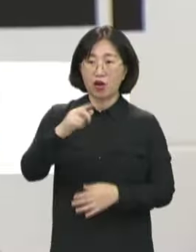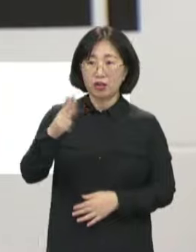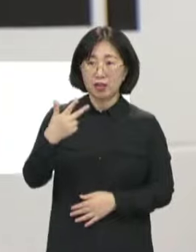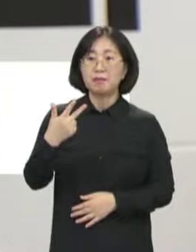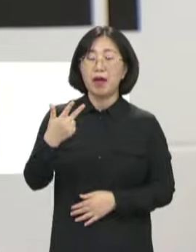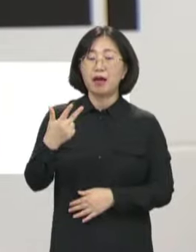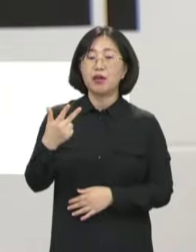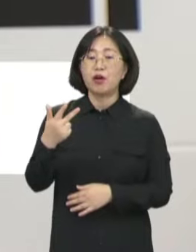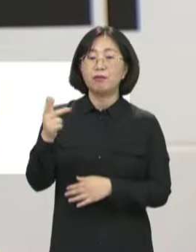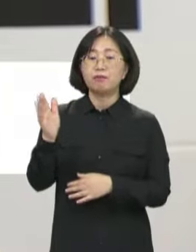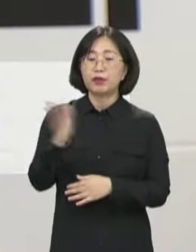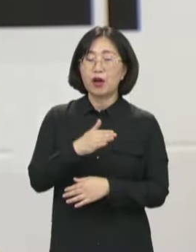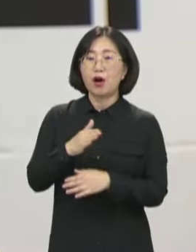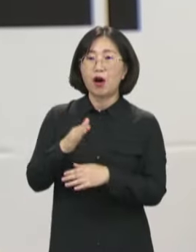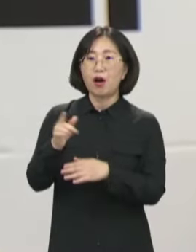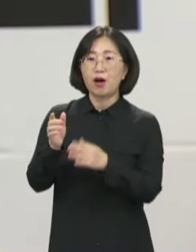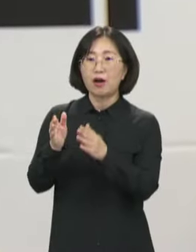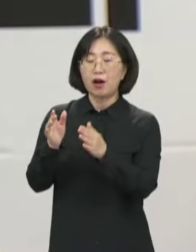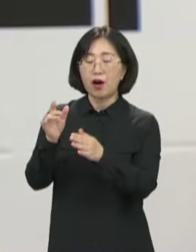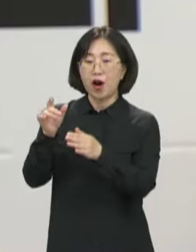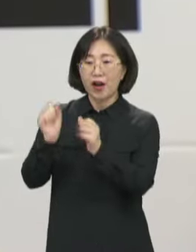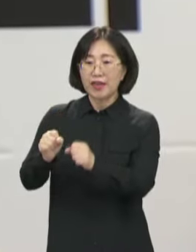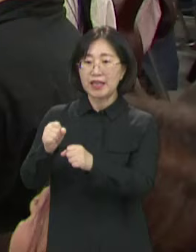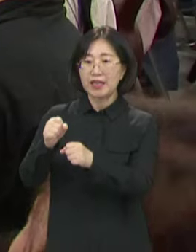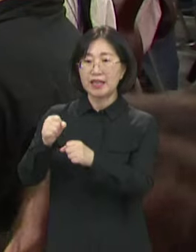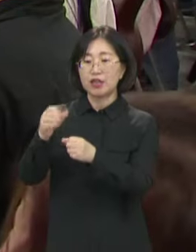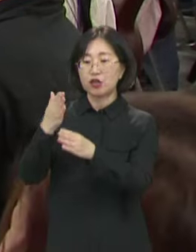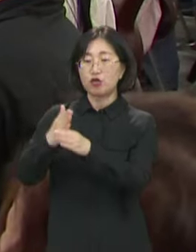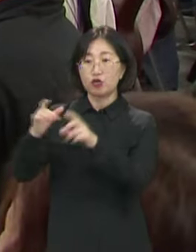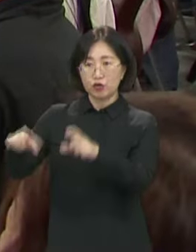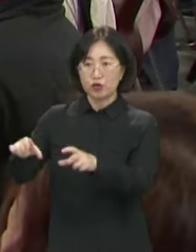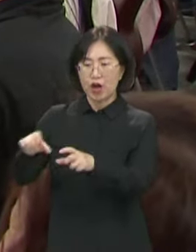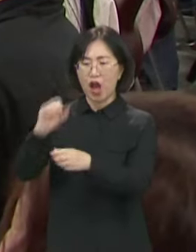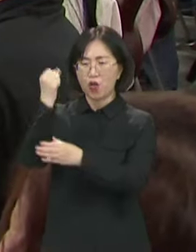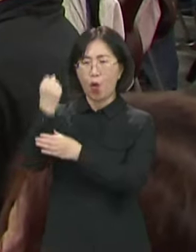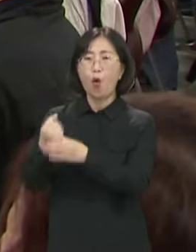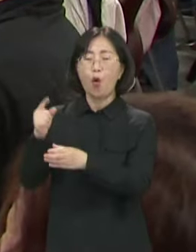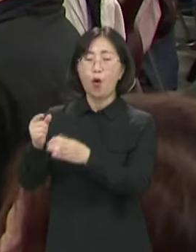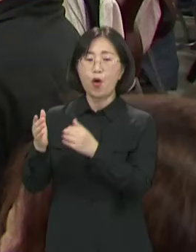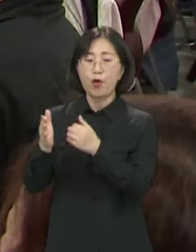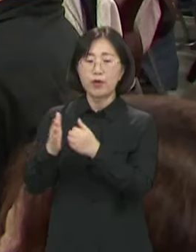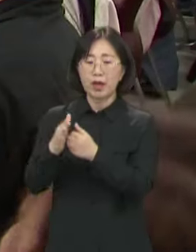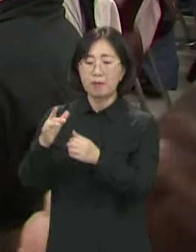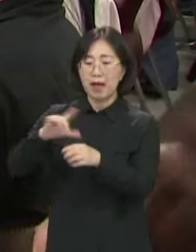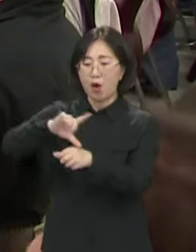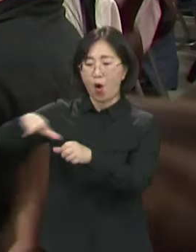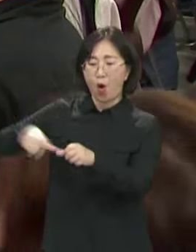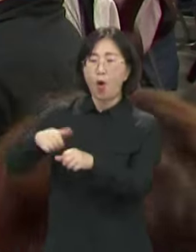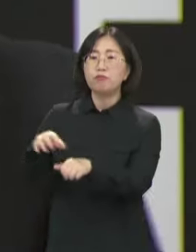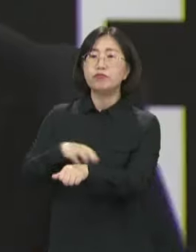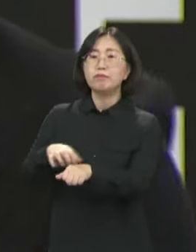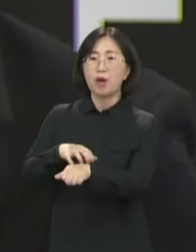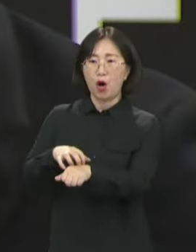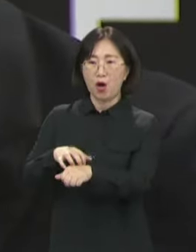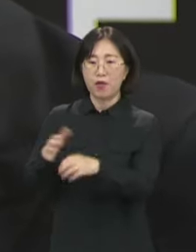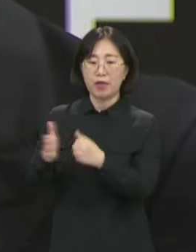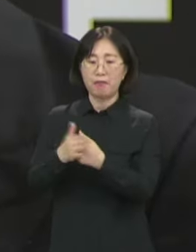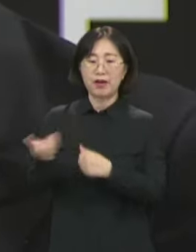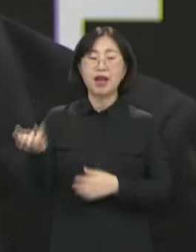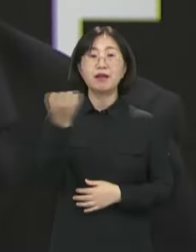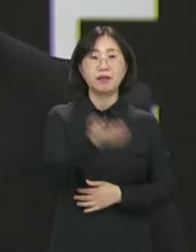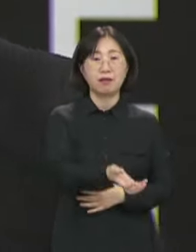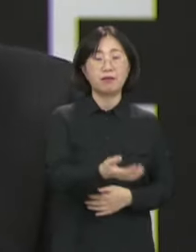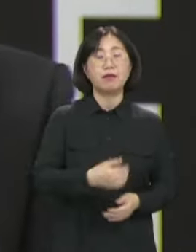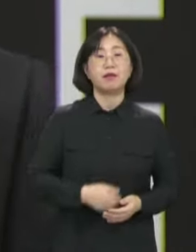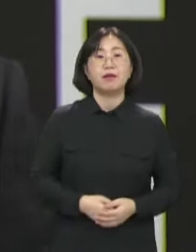사용한 중구 대흥동 구당사 노후화에 따른 안전 문제와 당원과 시민의 접근성 불편 등을 이유로